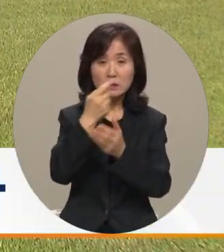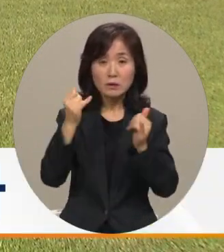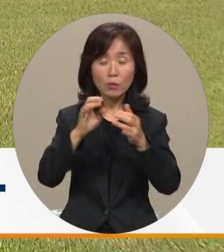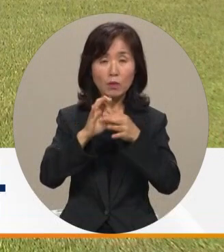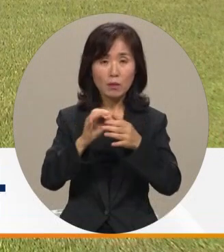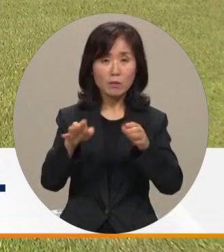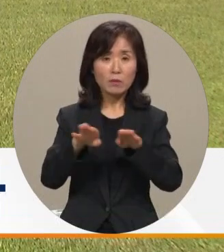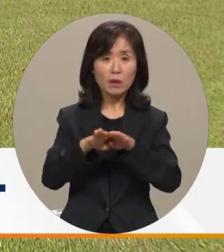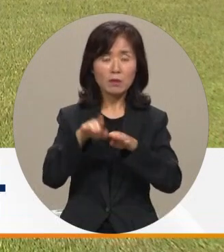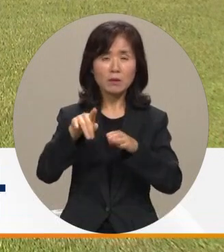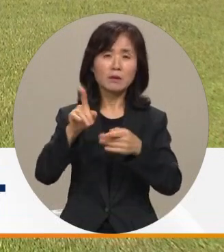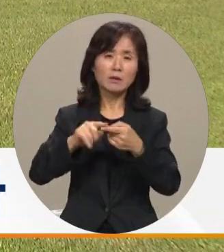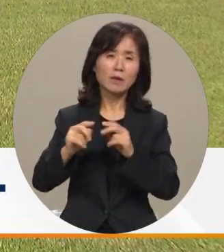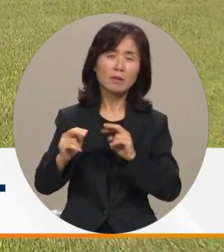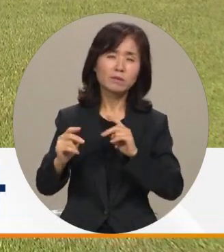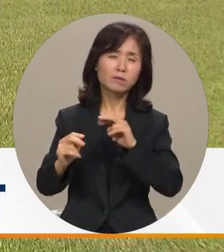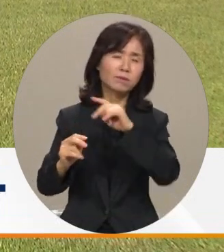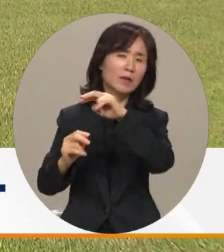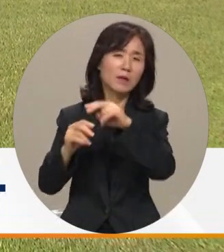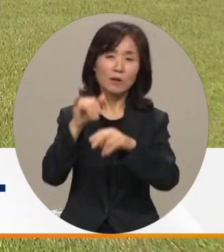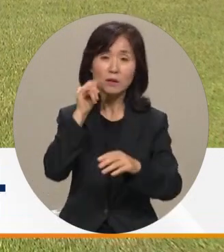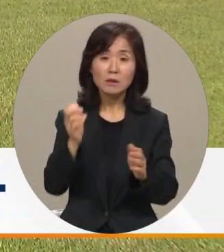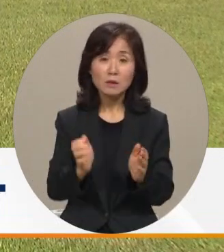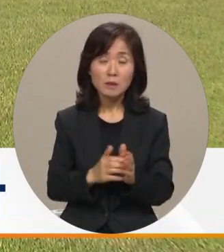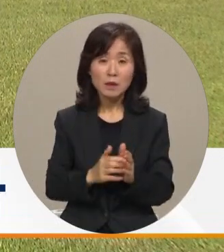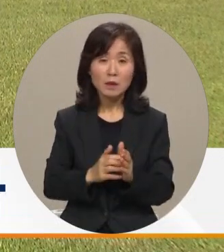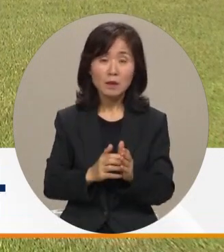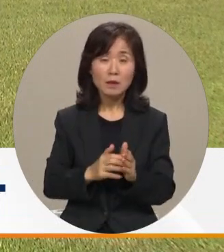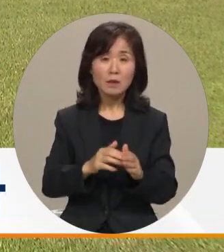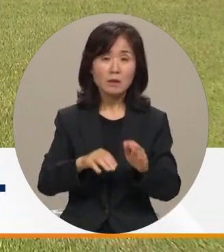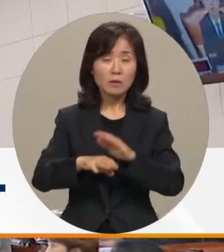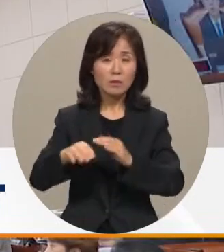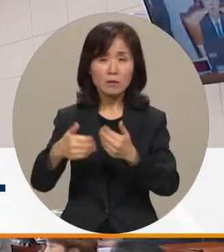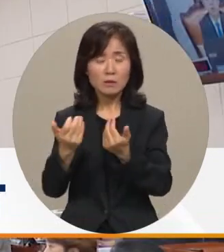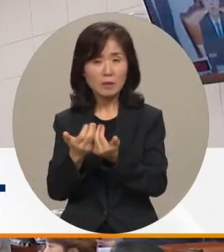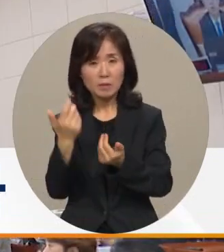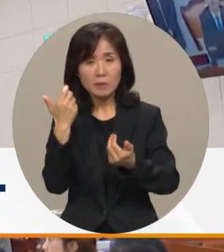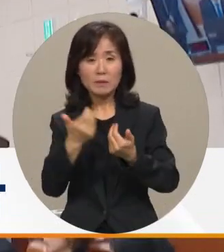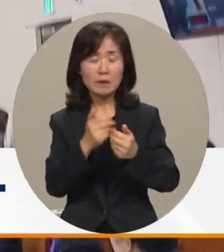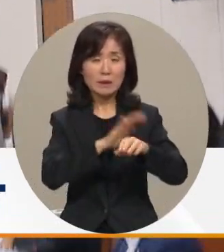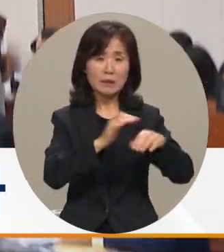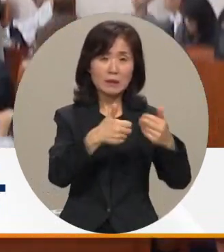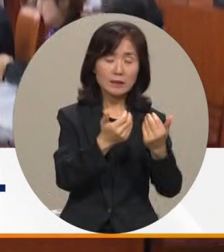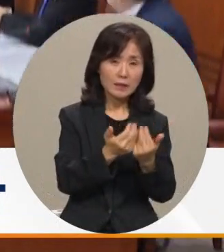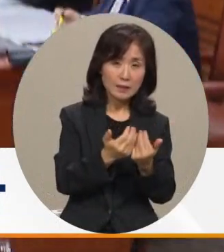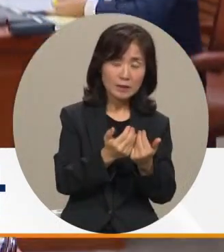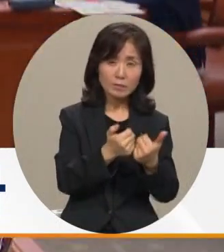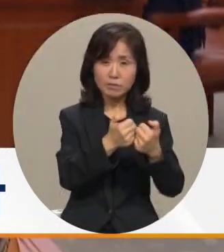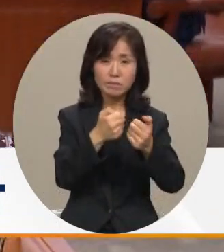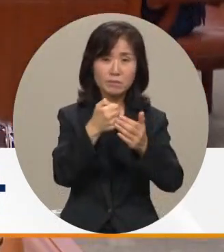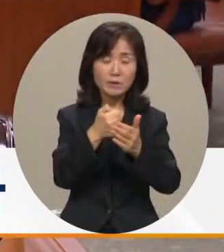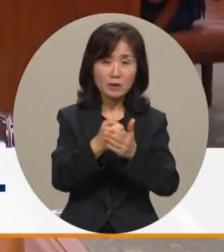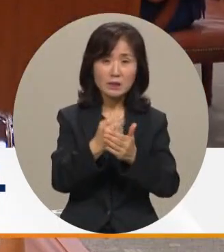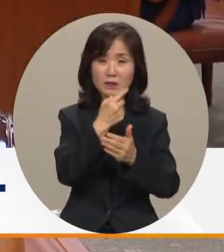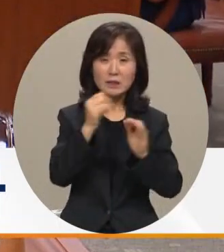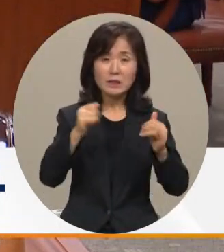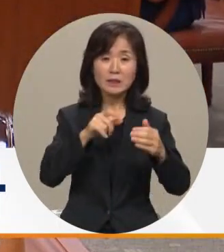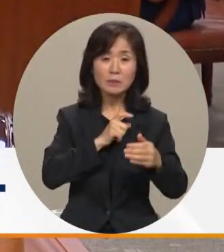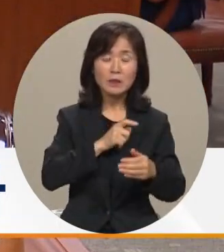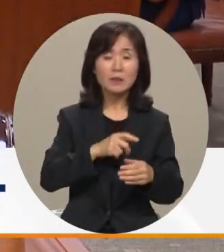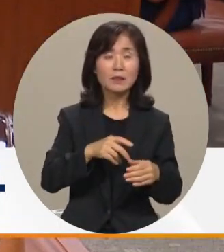을삼 여당의 반발로 야당만 표결에 의결된 증인 명단에는 국민대 김지 이사장과